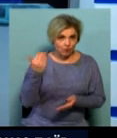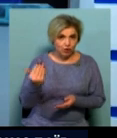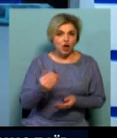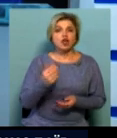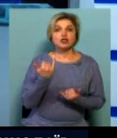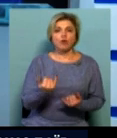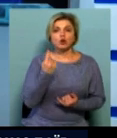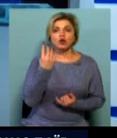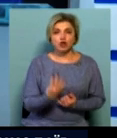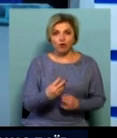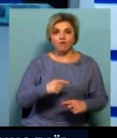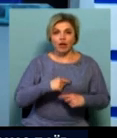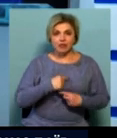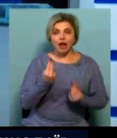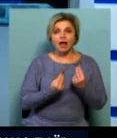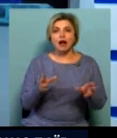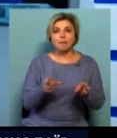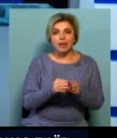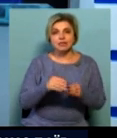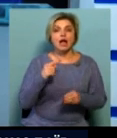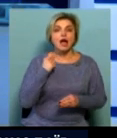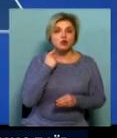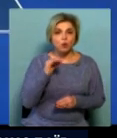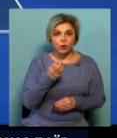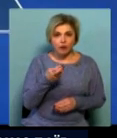чвертьфіналі українка переграла представницю Естонії Анет Контвейт.